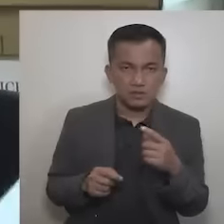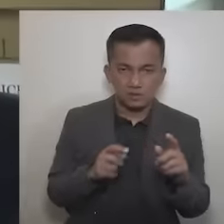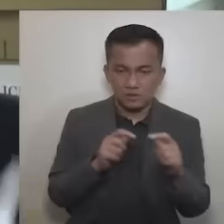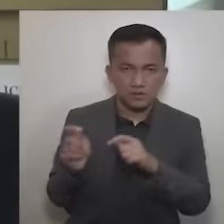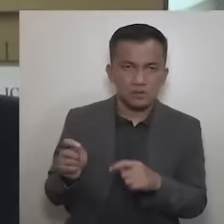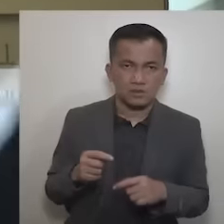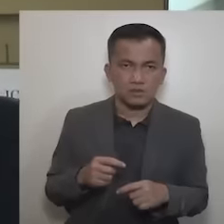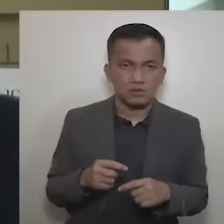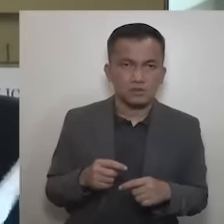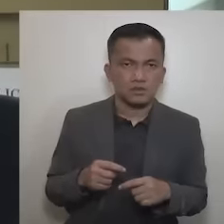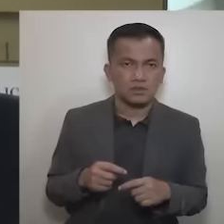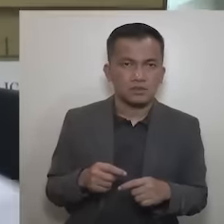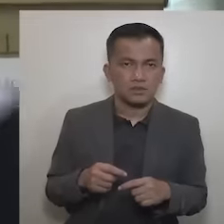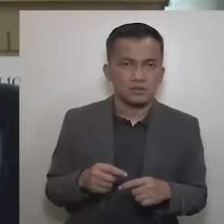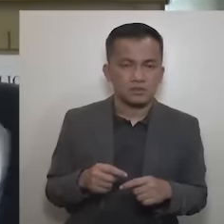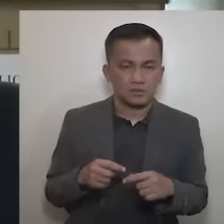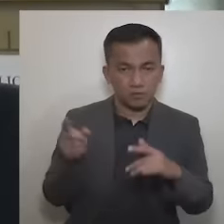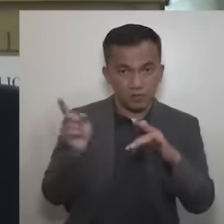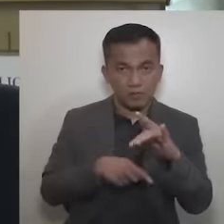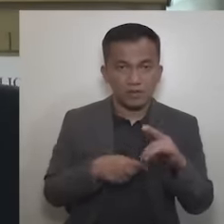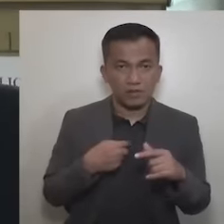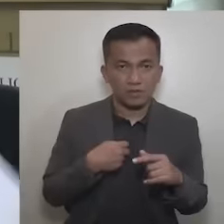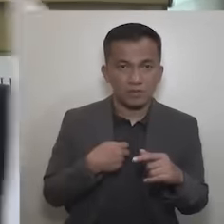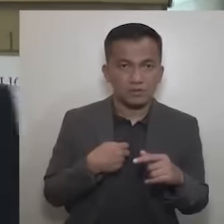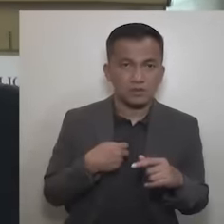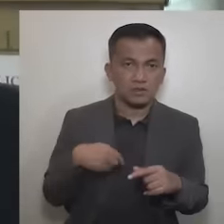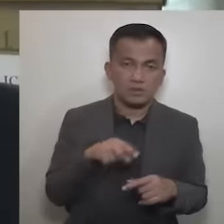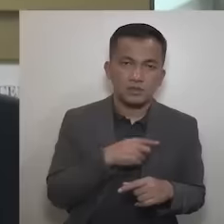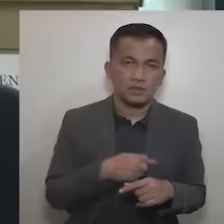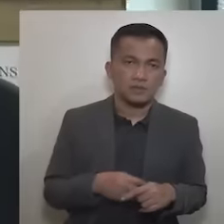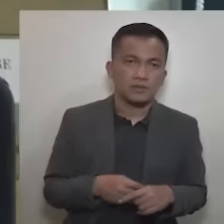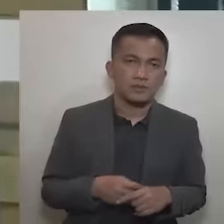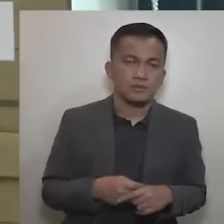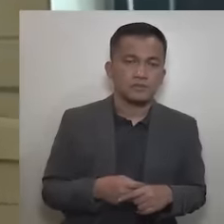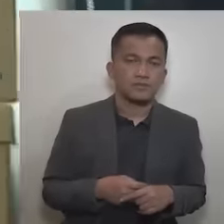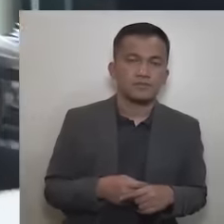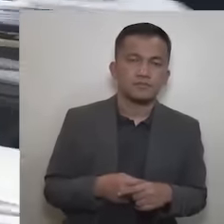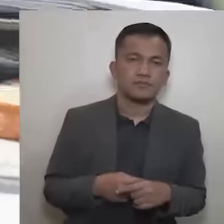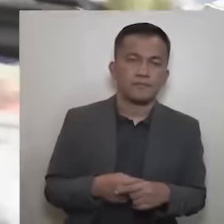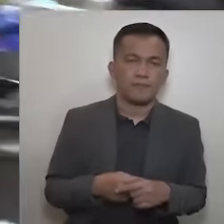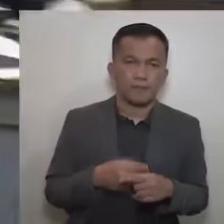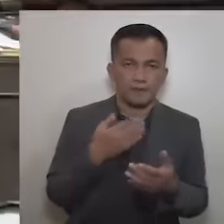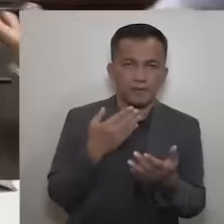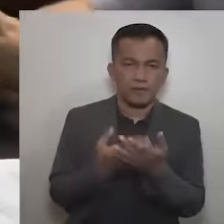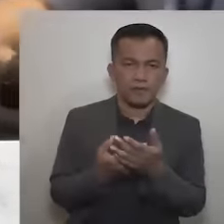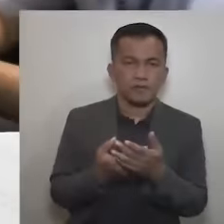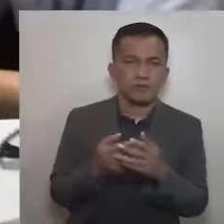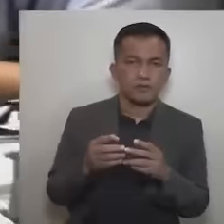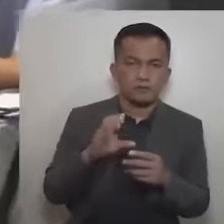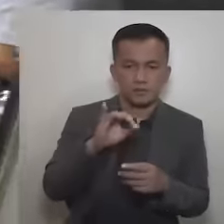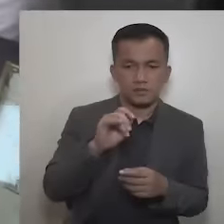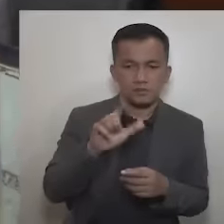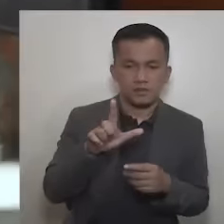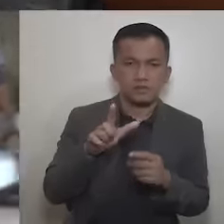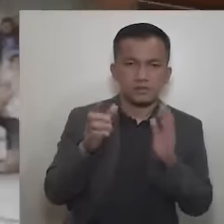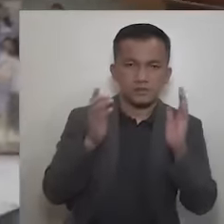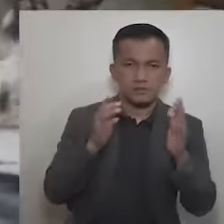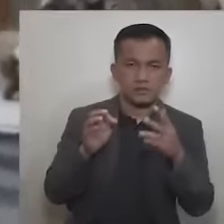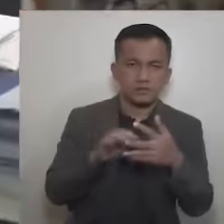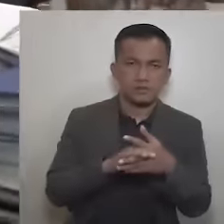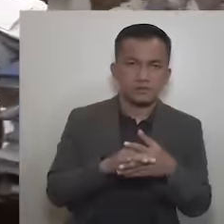niya ako ilipat kasi pinaparusahan niyo po kami. Buti na lang nga may case na kayo sa civil service so we